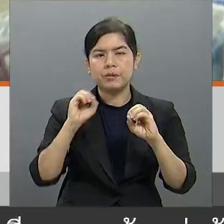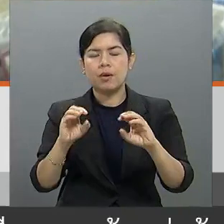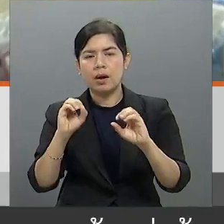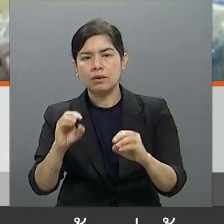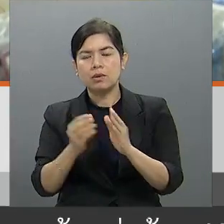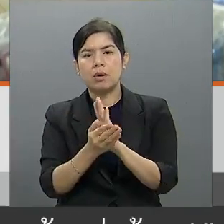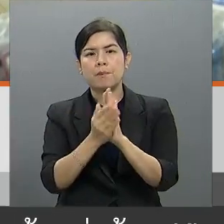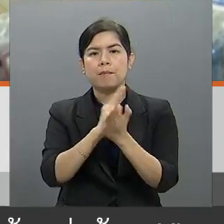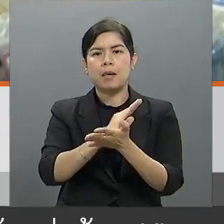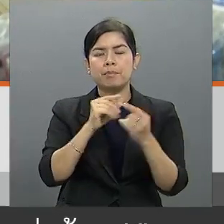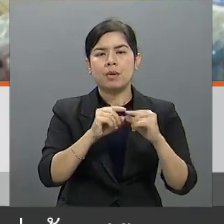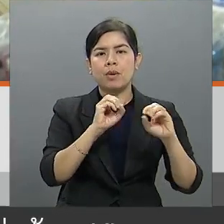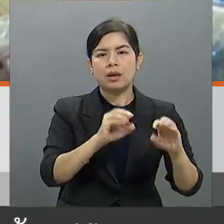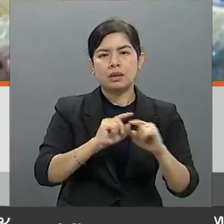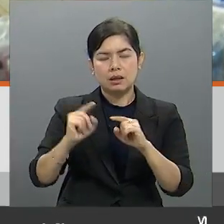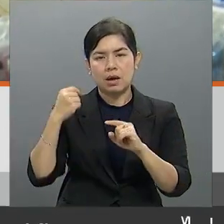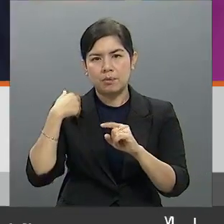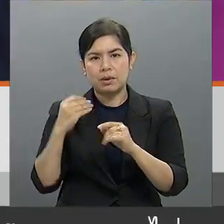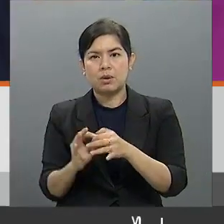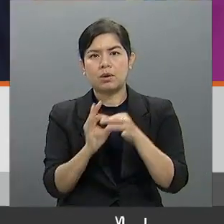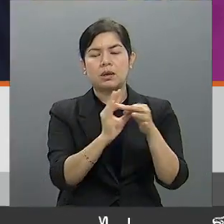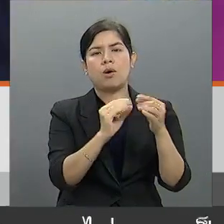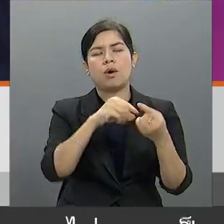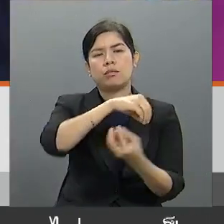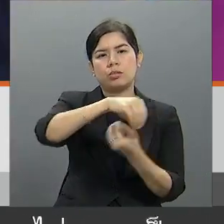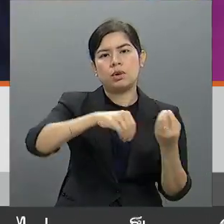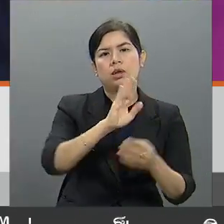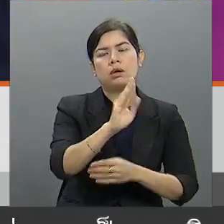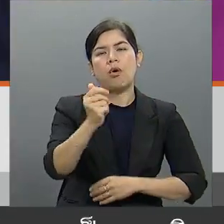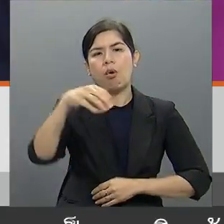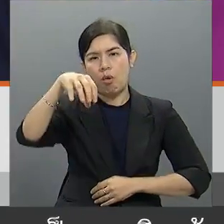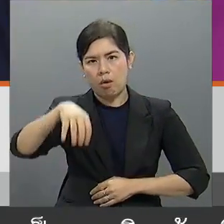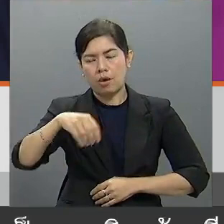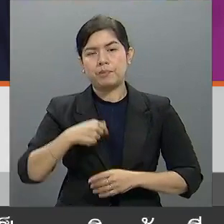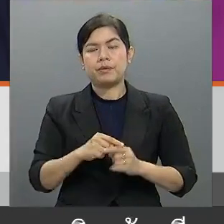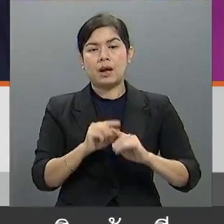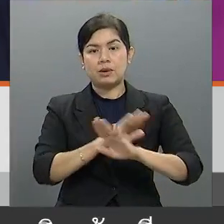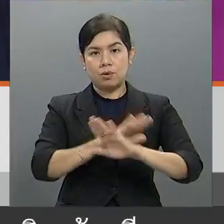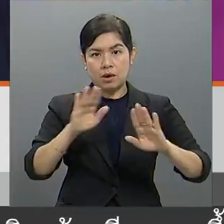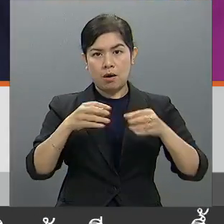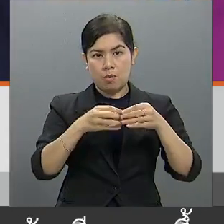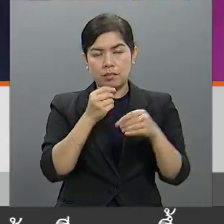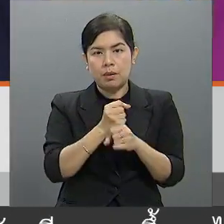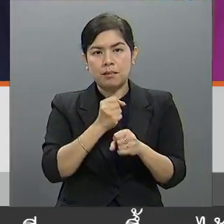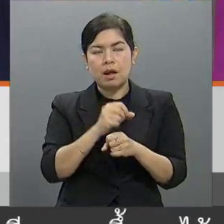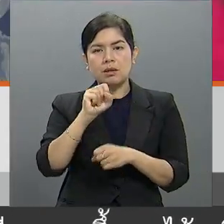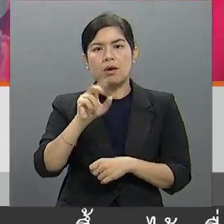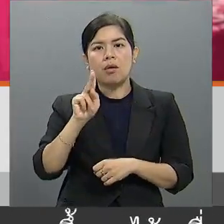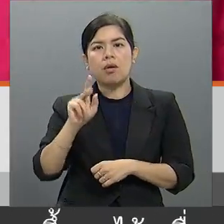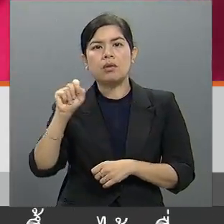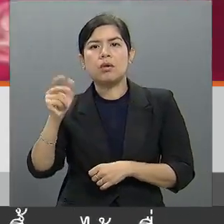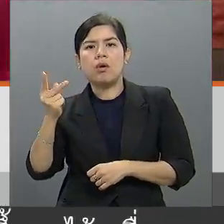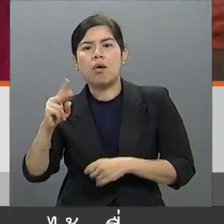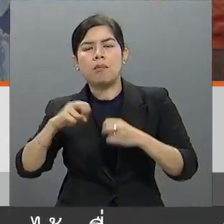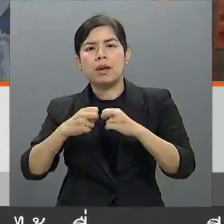อมมีผลต่อธุรกิจขององค์กรและยืนยันว่าการเลิกจ้างพนักงานสกสคไม่เกี่ยวข้องกับปัญหาในเรื่องของวิกฤตเศรษฐ